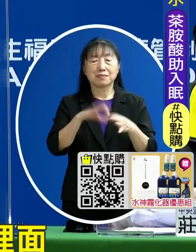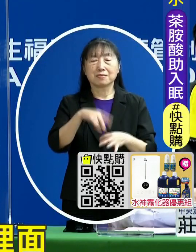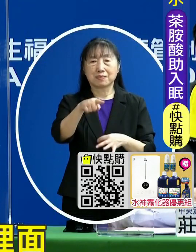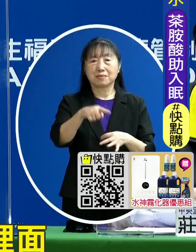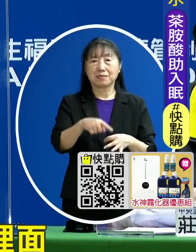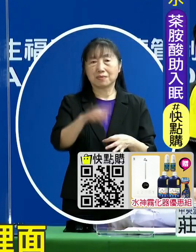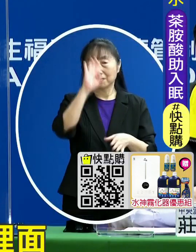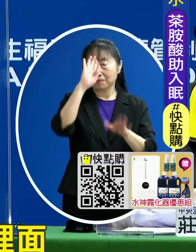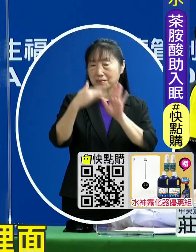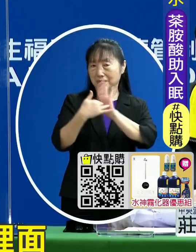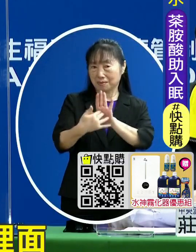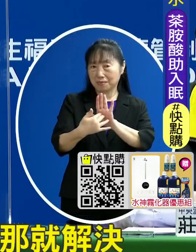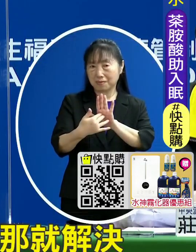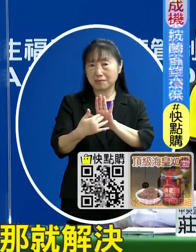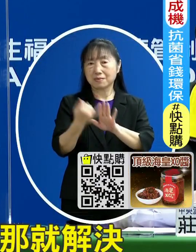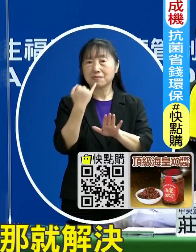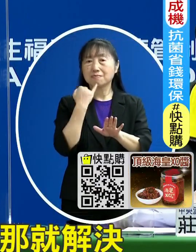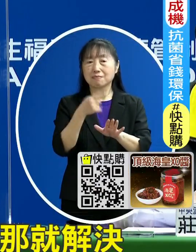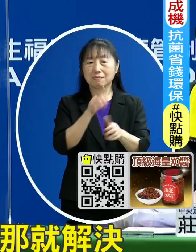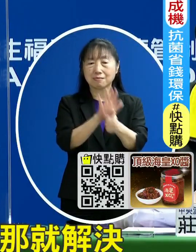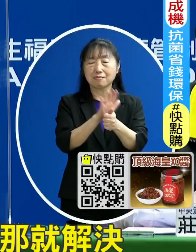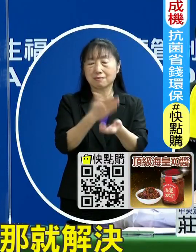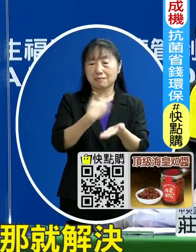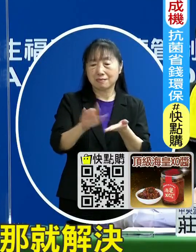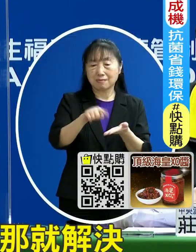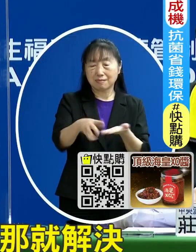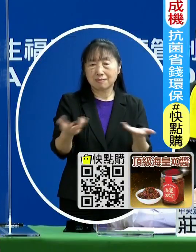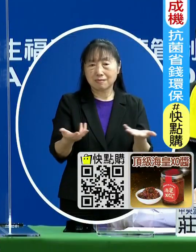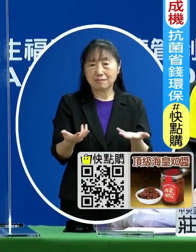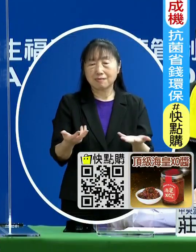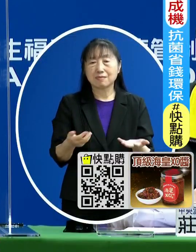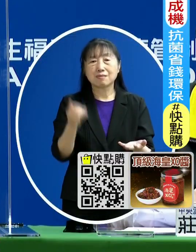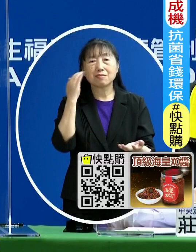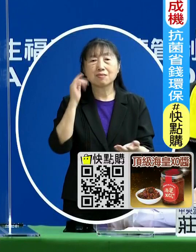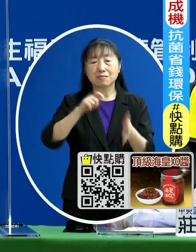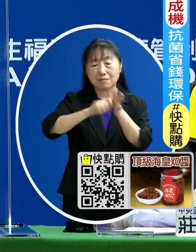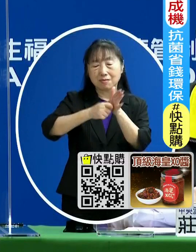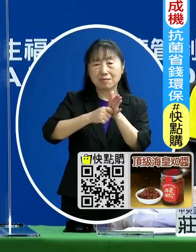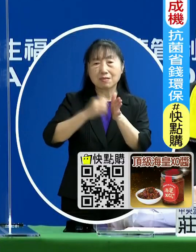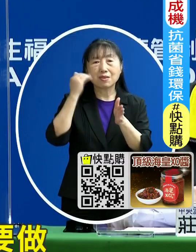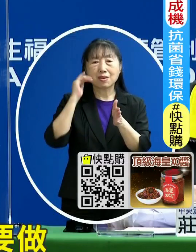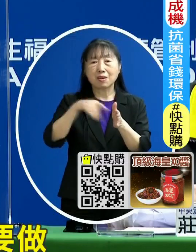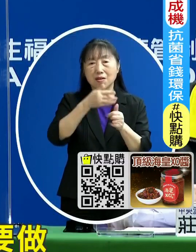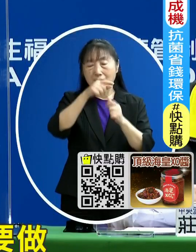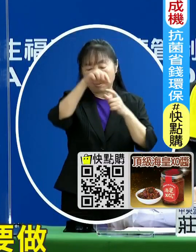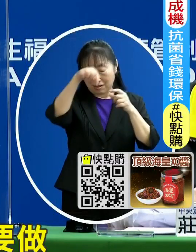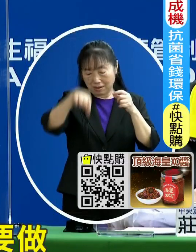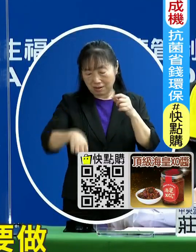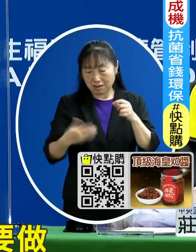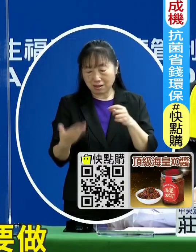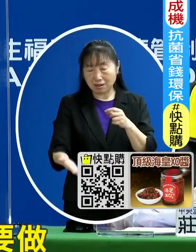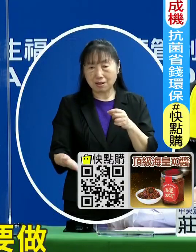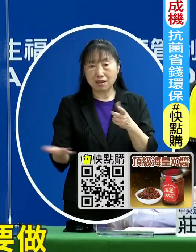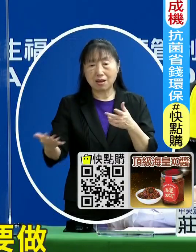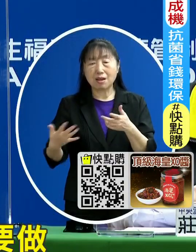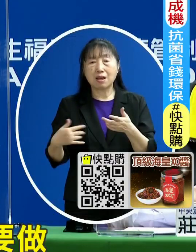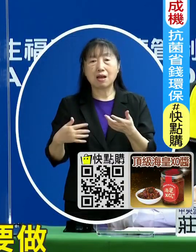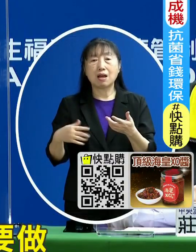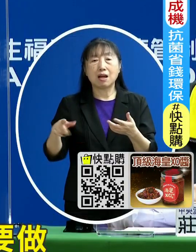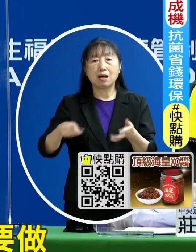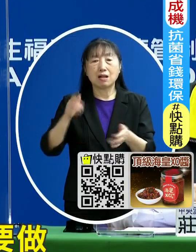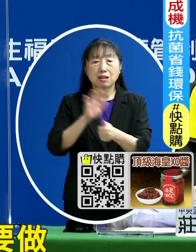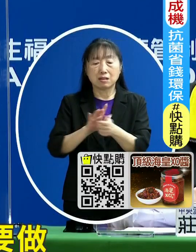疫里面如果能够个人能够解决问题那就解决，那钥匙拿到了以后那基本的清消还是要